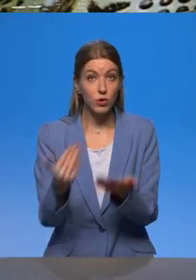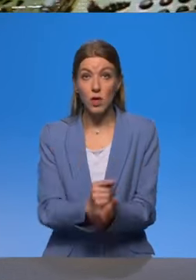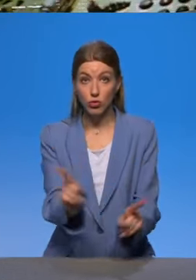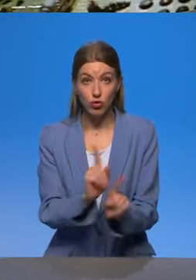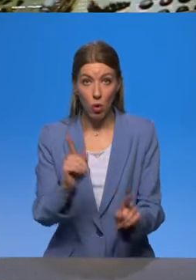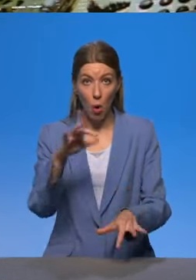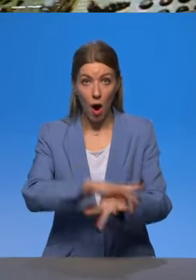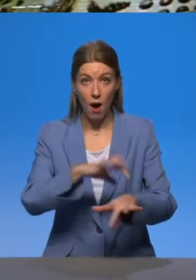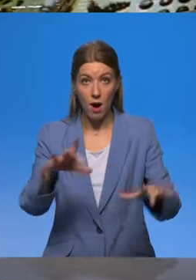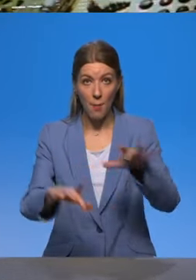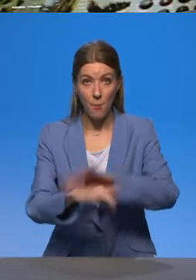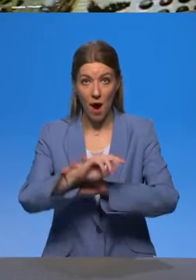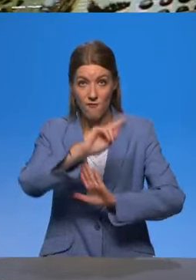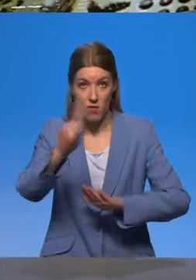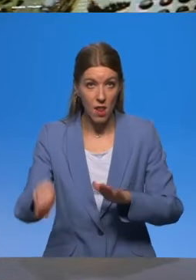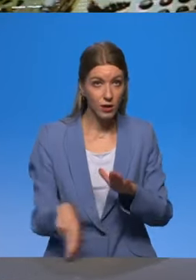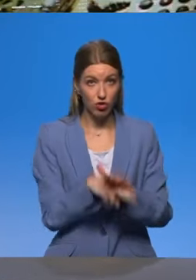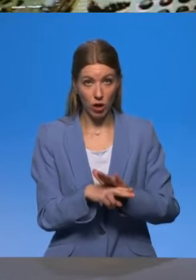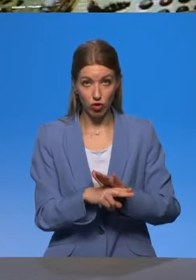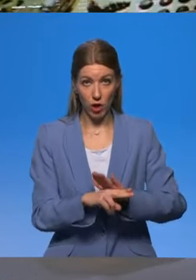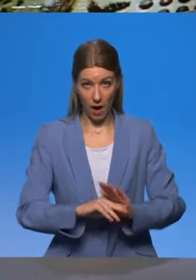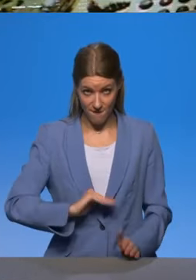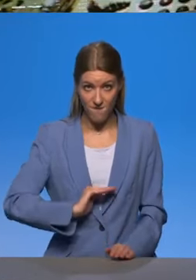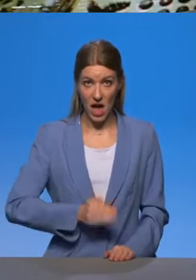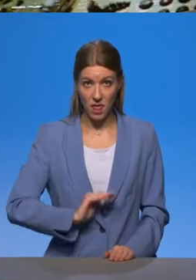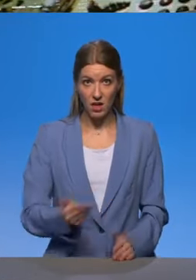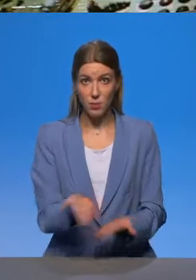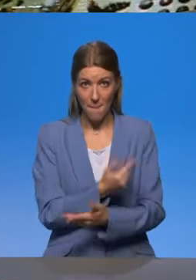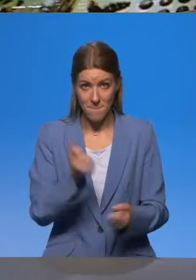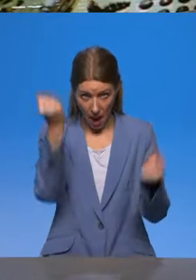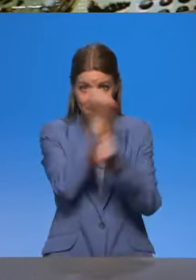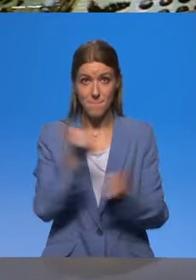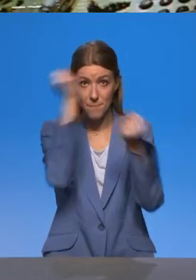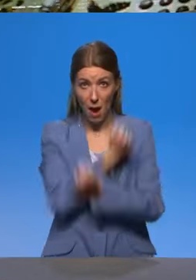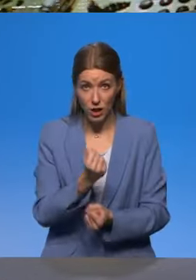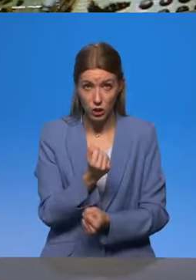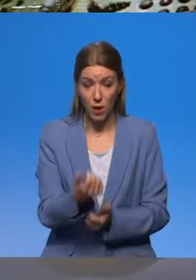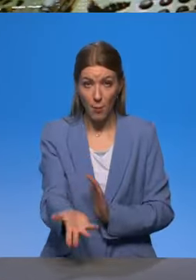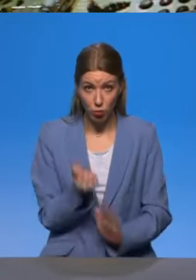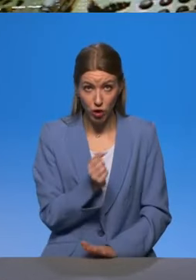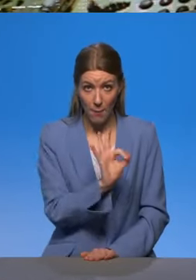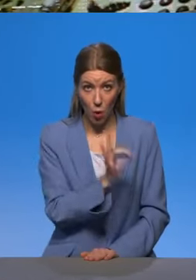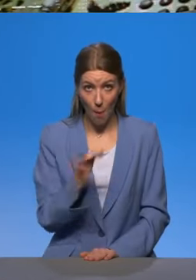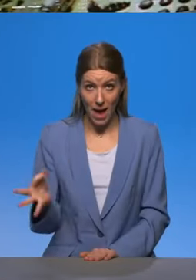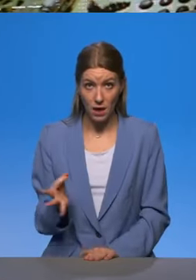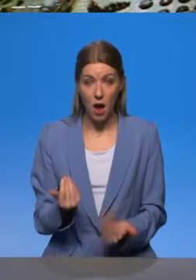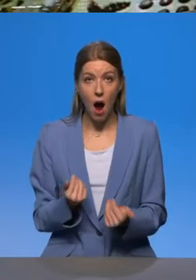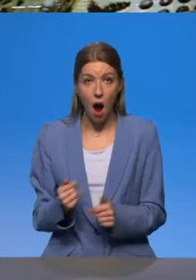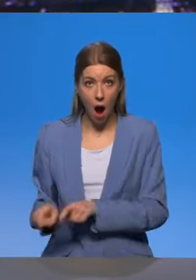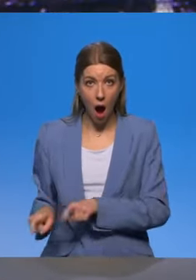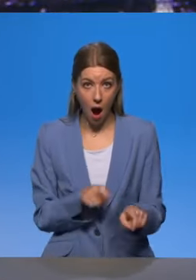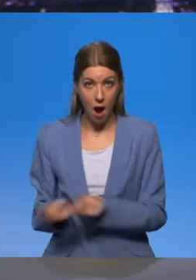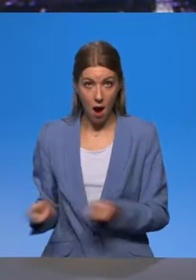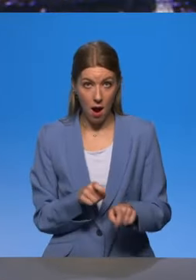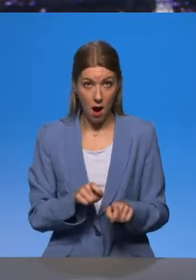рабовладельческий феодализм. Просто мы пашем за копейки. А вот эти гастарбайтеры, которые сейчас заполонили нас, вот я по себе